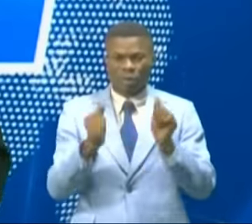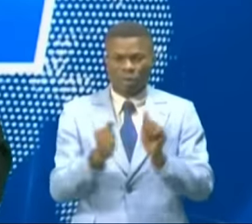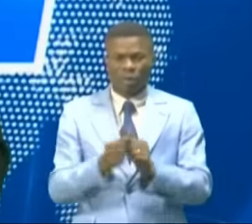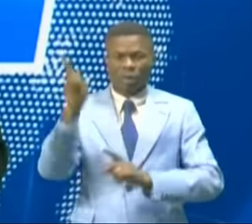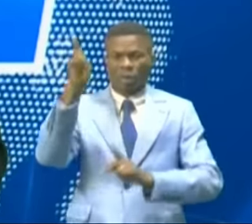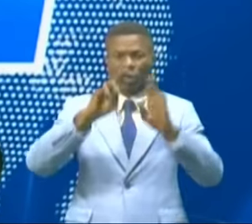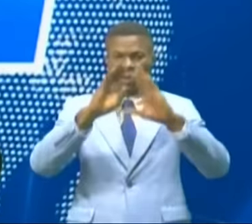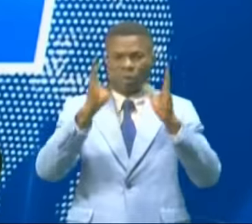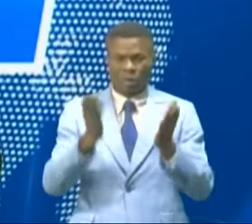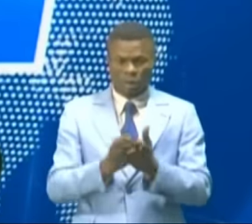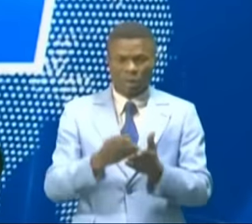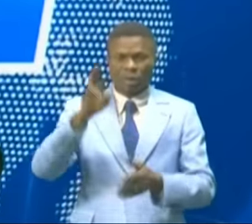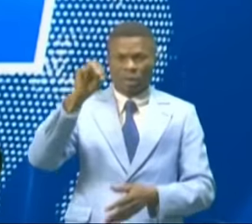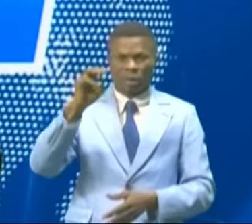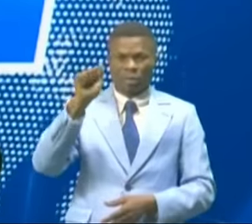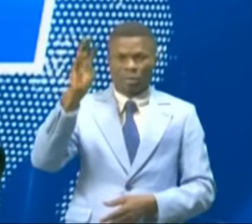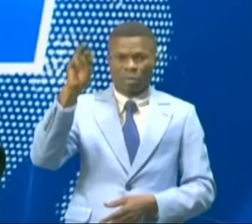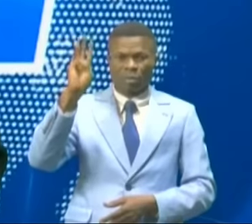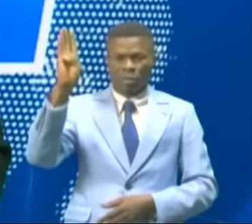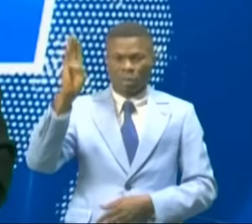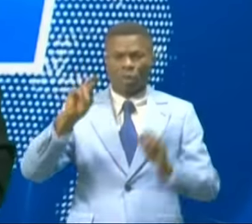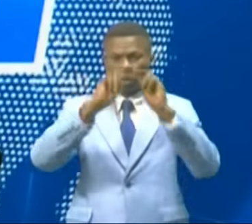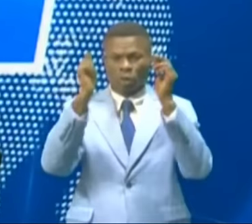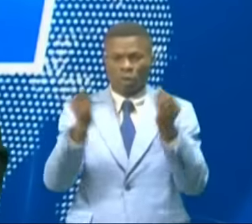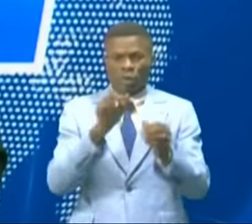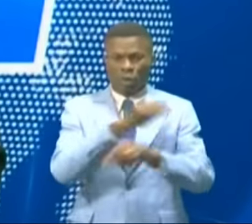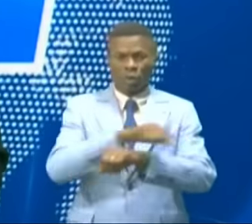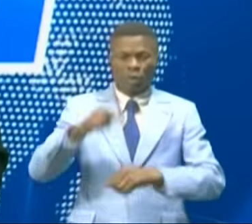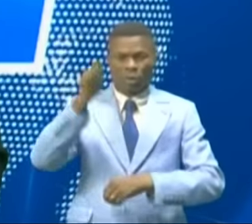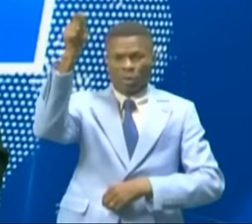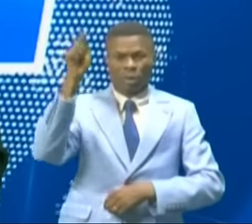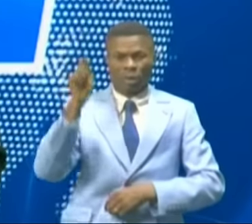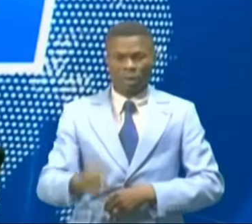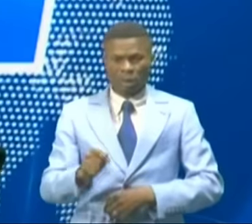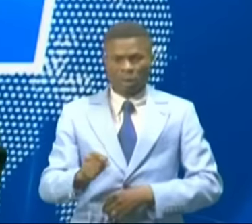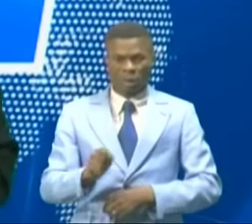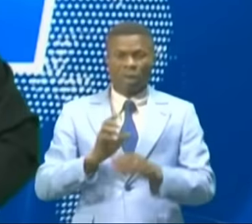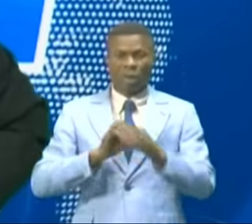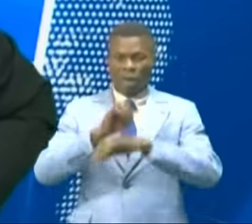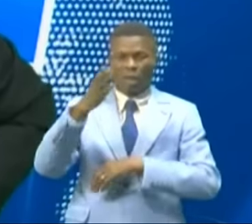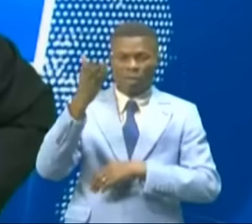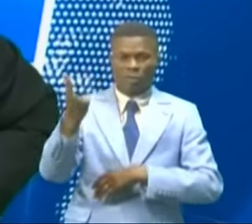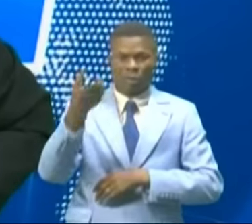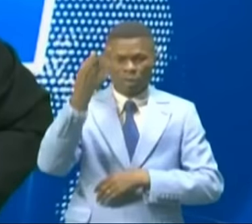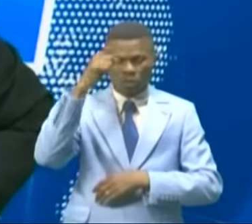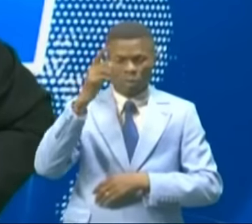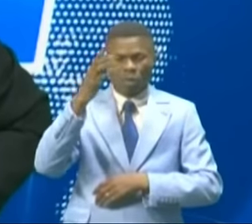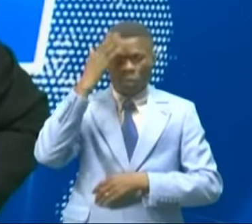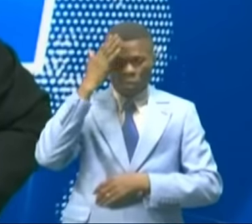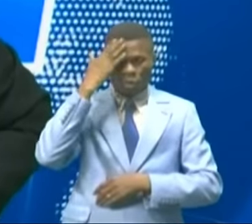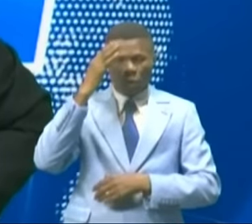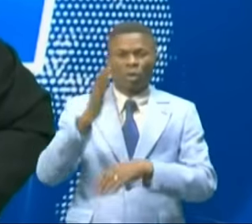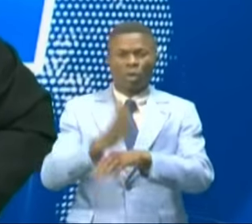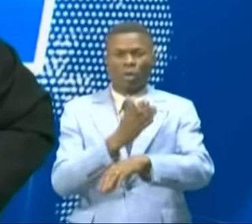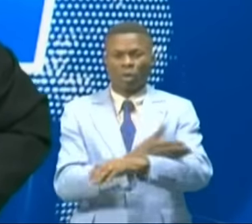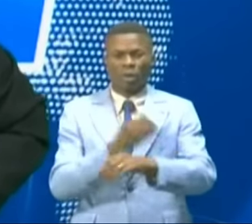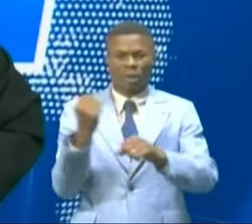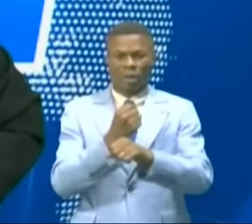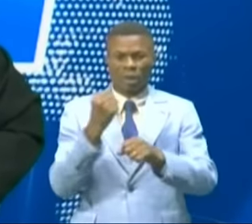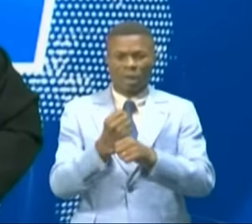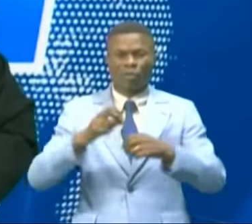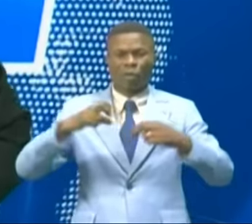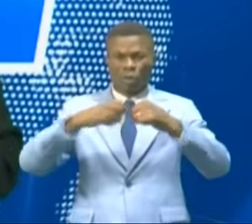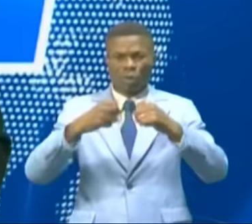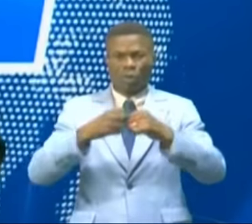habitants de Mambasa. Une équipe de l'administration militaire y a été dépêchée pour se rassurer de l'évolution de